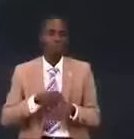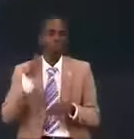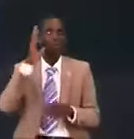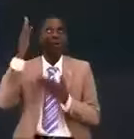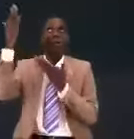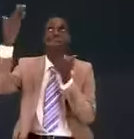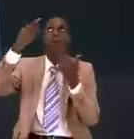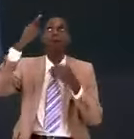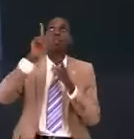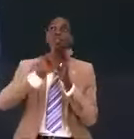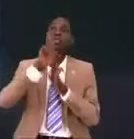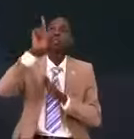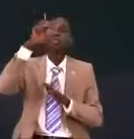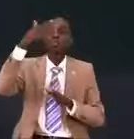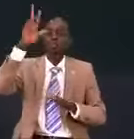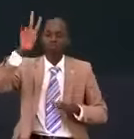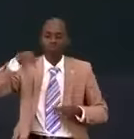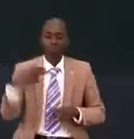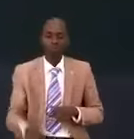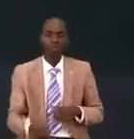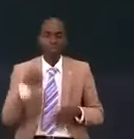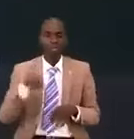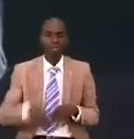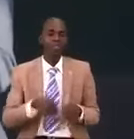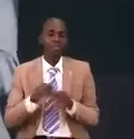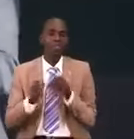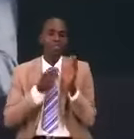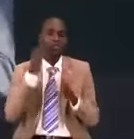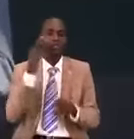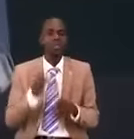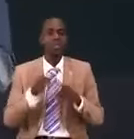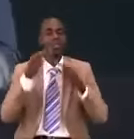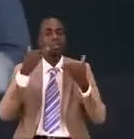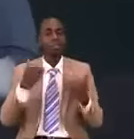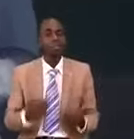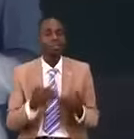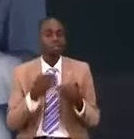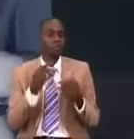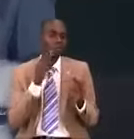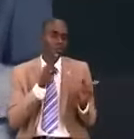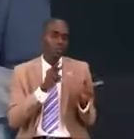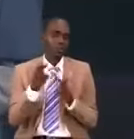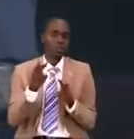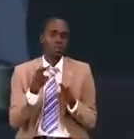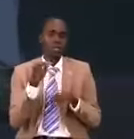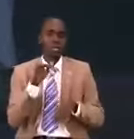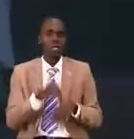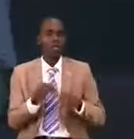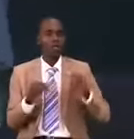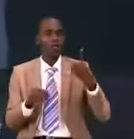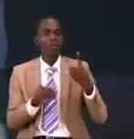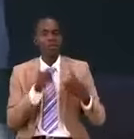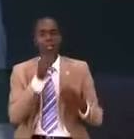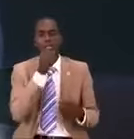maintenant voyons premier Samuel chapitre 17 verset 50